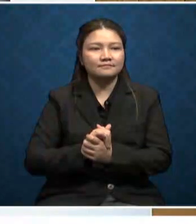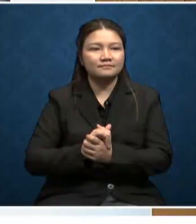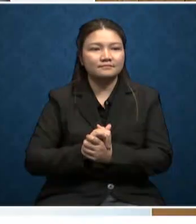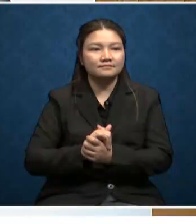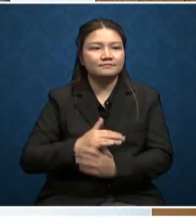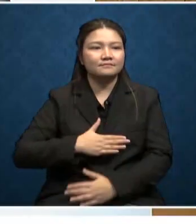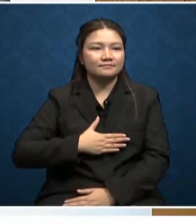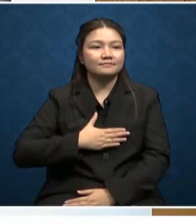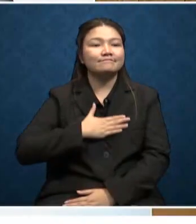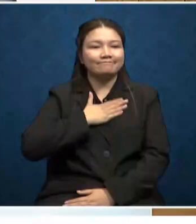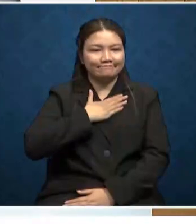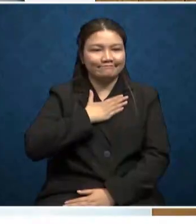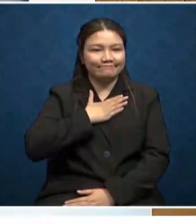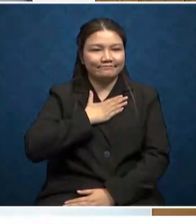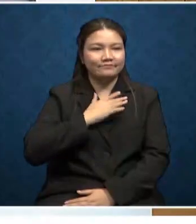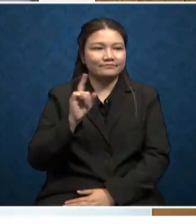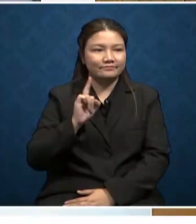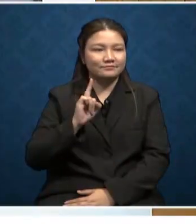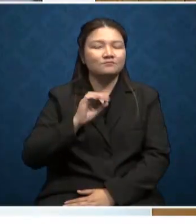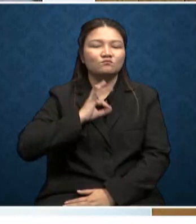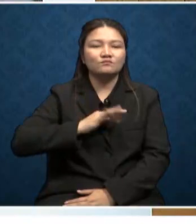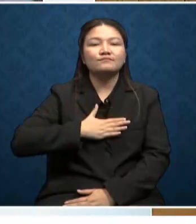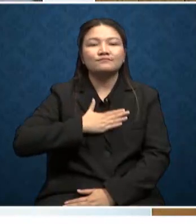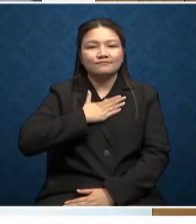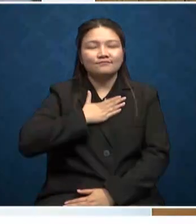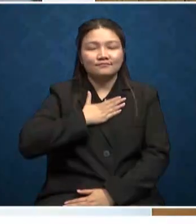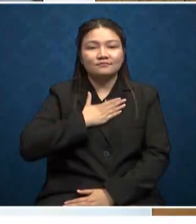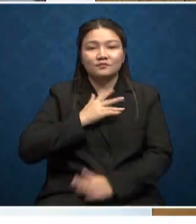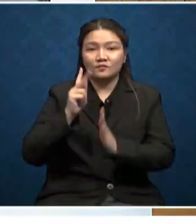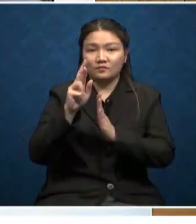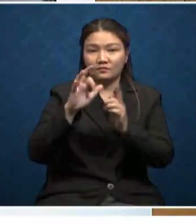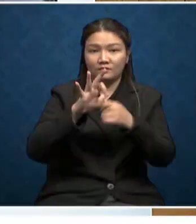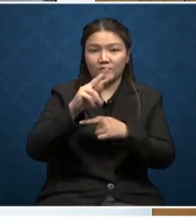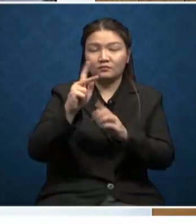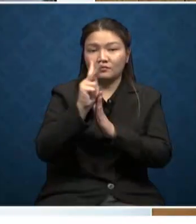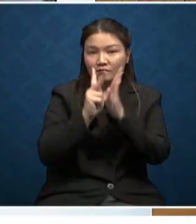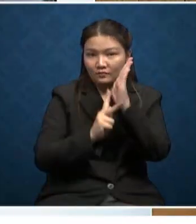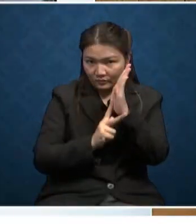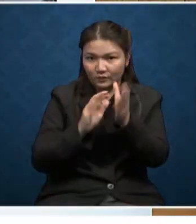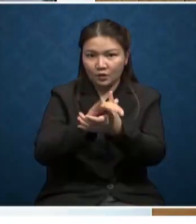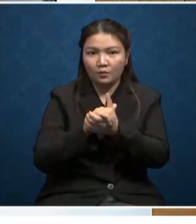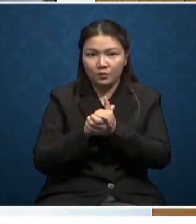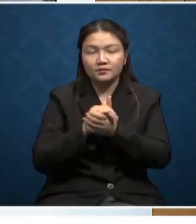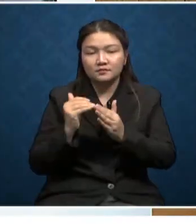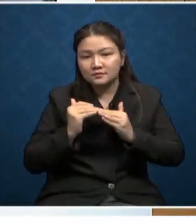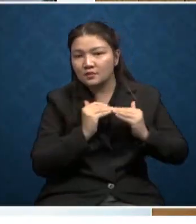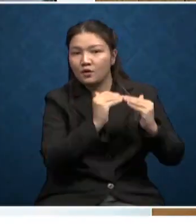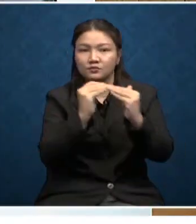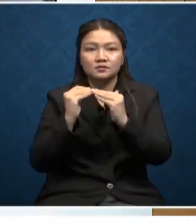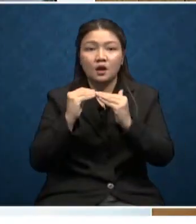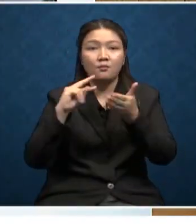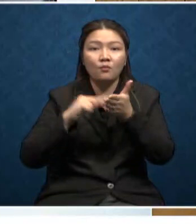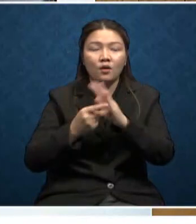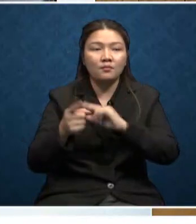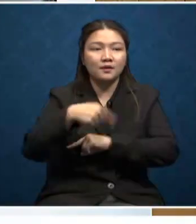ความภาคภูมิใจอย่างยิ่งที่ร่างกฎหมายสมรสเท่าเทียมนี้ที่ทุกคน